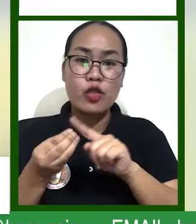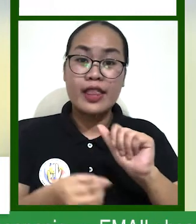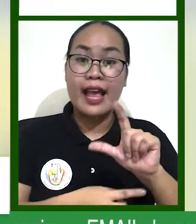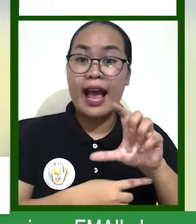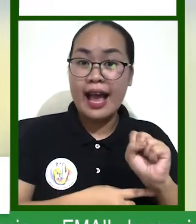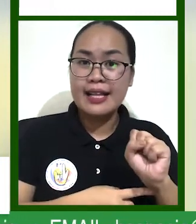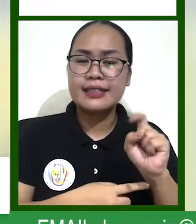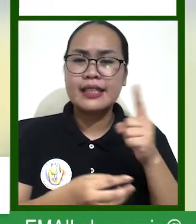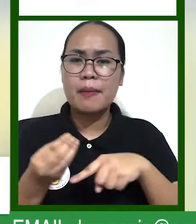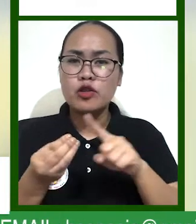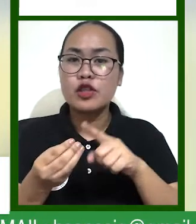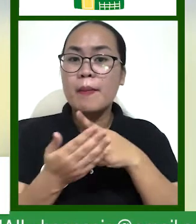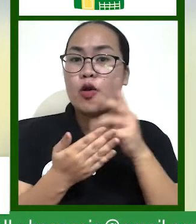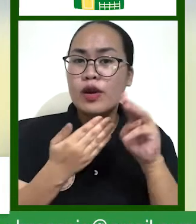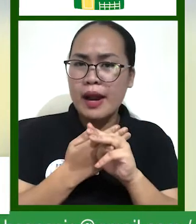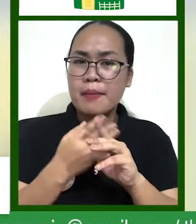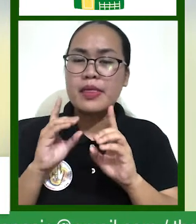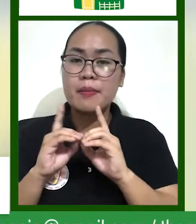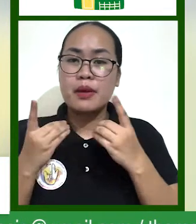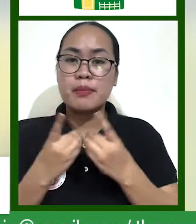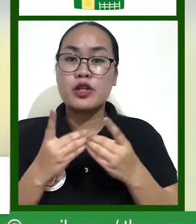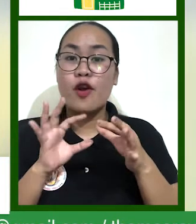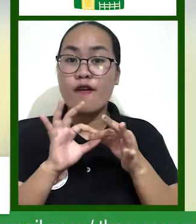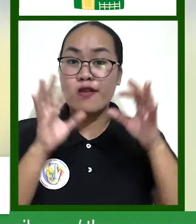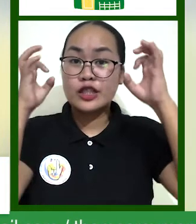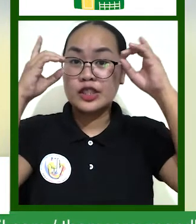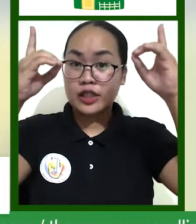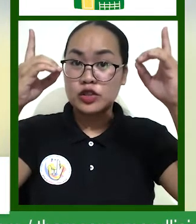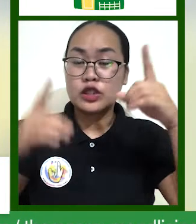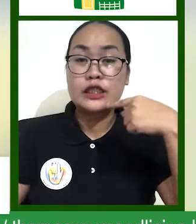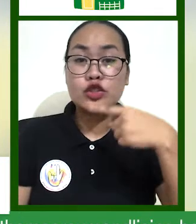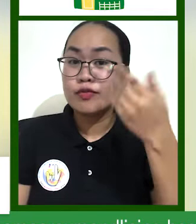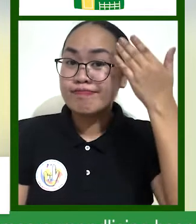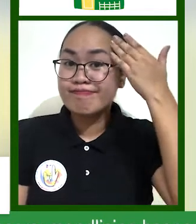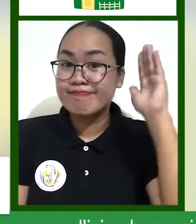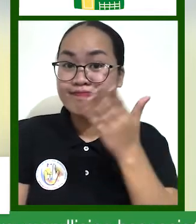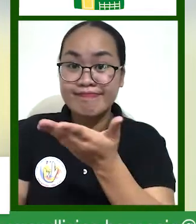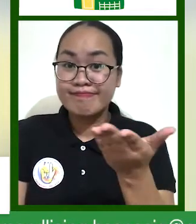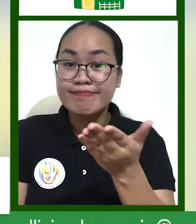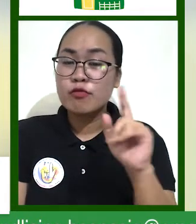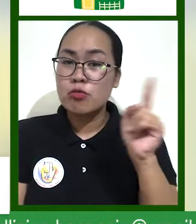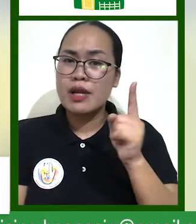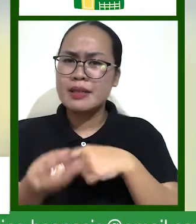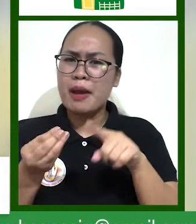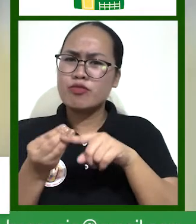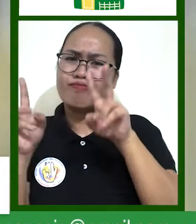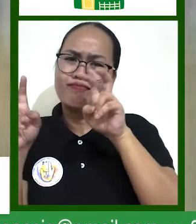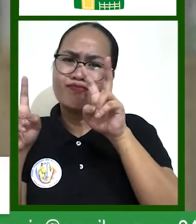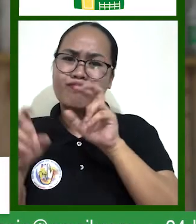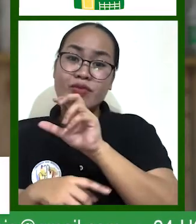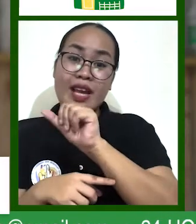System. Program po ito ng Department of Education, no? So, sa mga hindi nakakaalam, ano ba ang ALS program? So, ito po